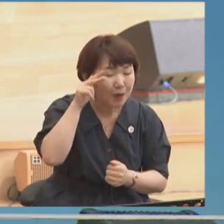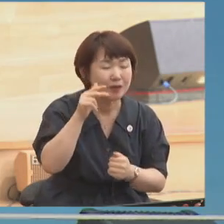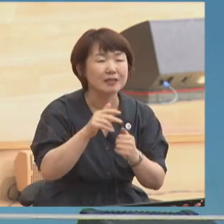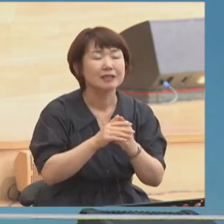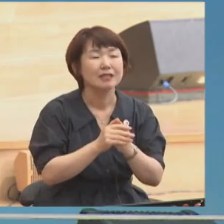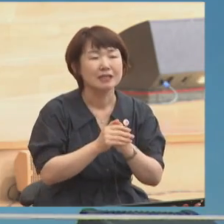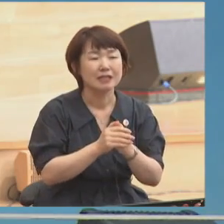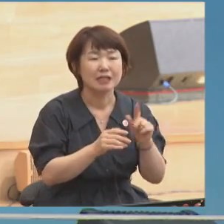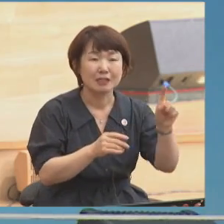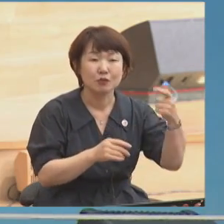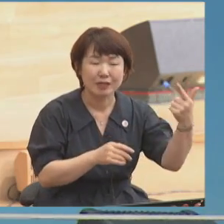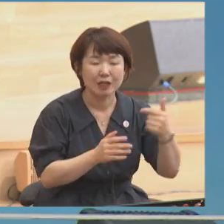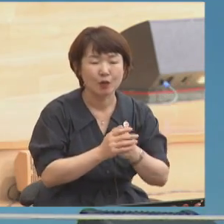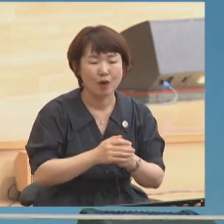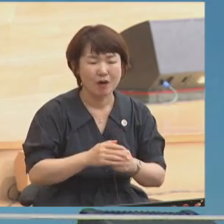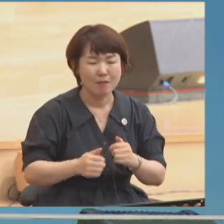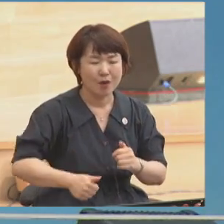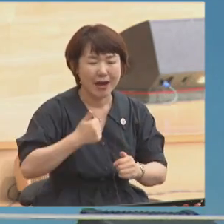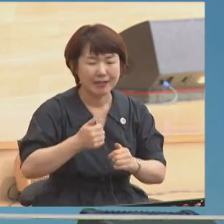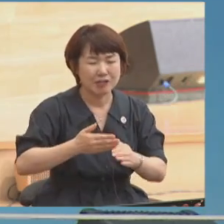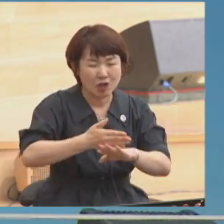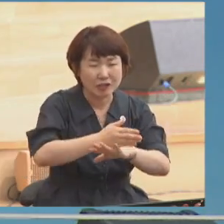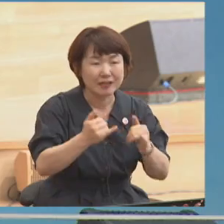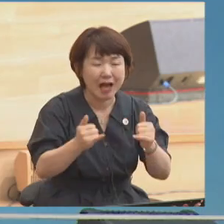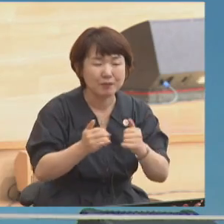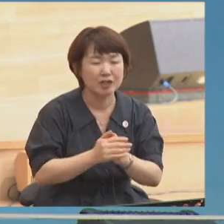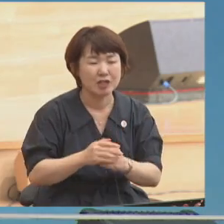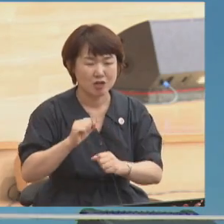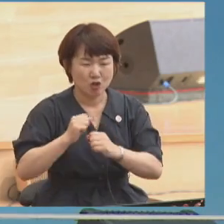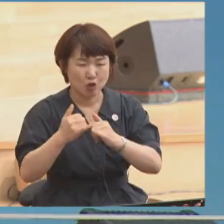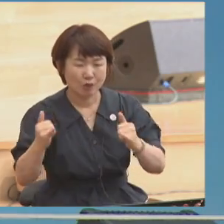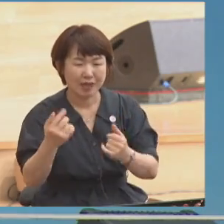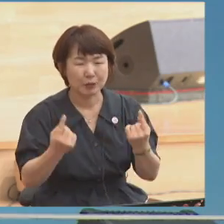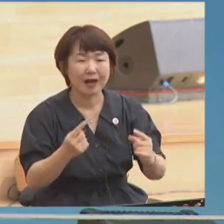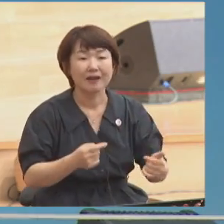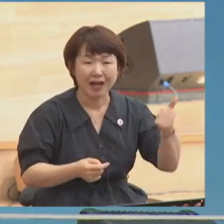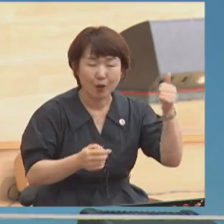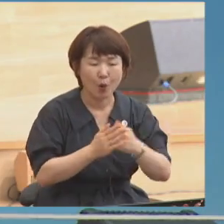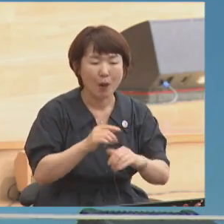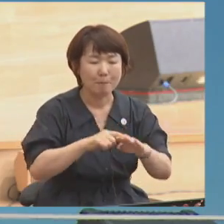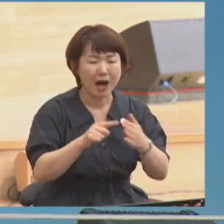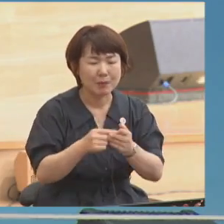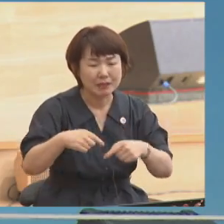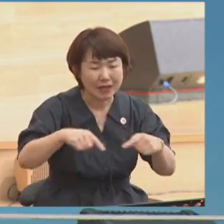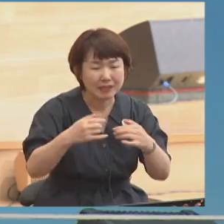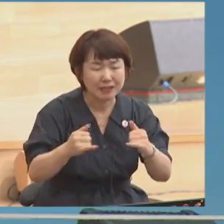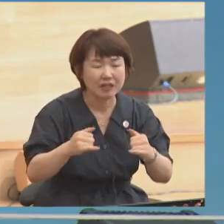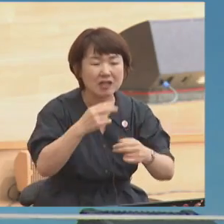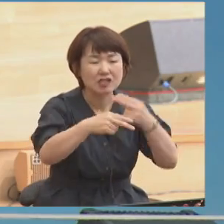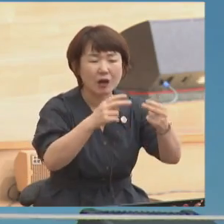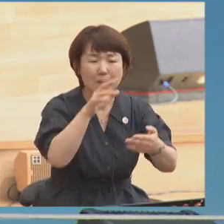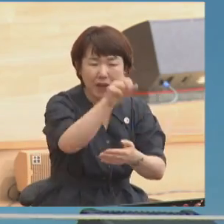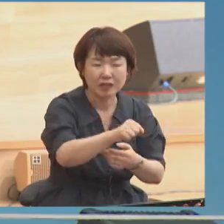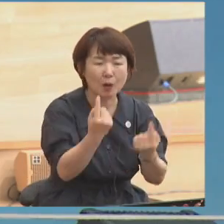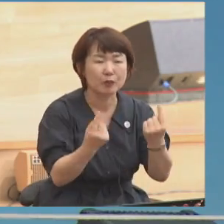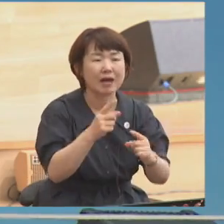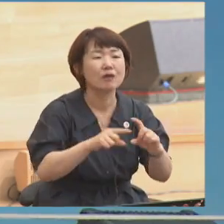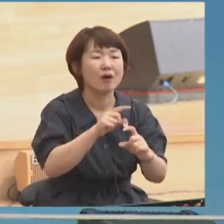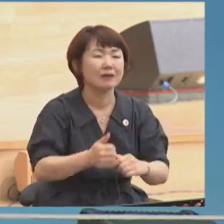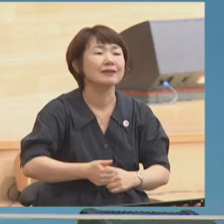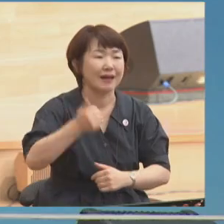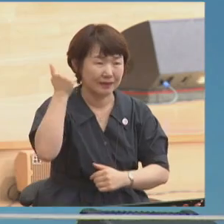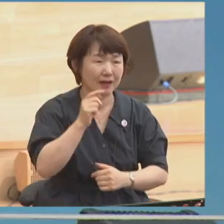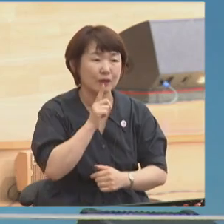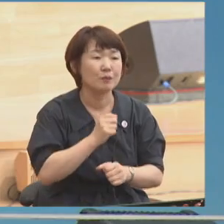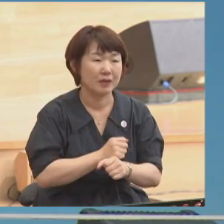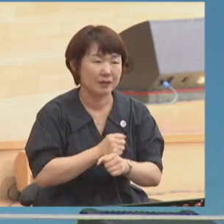말합니다. 노하기를 더디하는 자는 용사보다 낫고 자기 마음을 다스린 자는 성을 빼앗는 자보다 낫다.